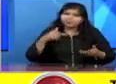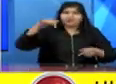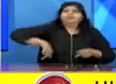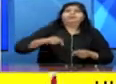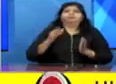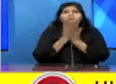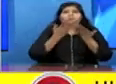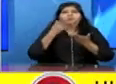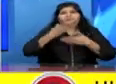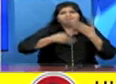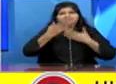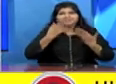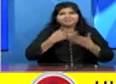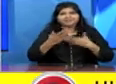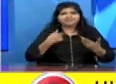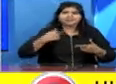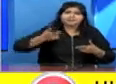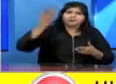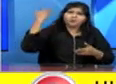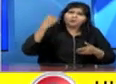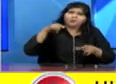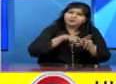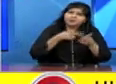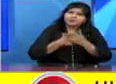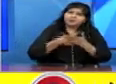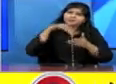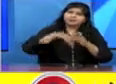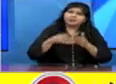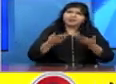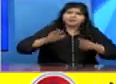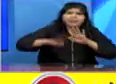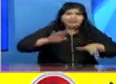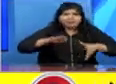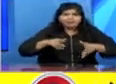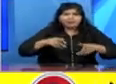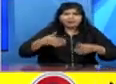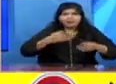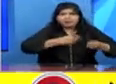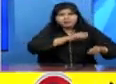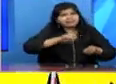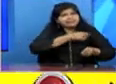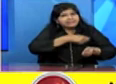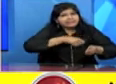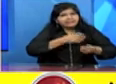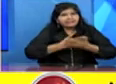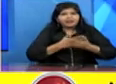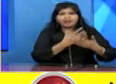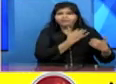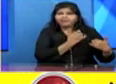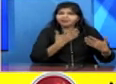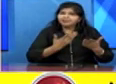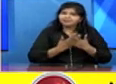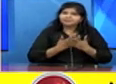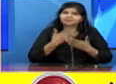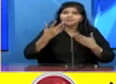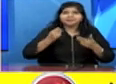देखा कि कुछ लोगों ने वर्षों से घर में पड़े तबला, वीणा जैसे म्यूजिकल इंस्ट्रूमेंट को निकालकर रियाज करना शुरू